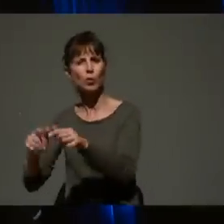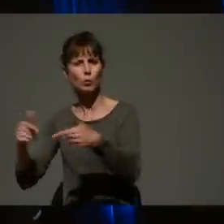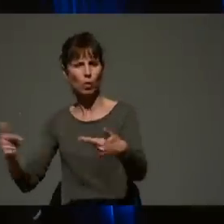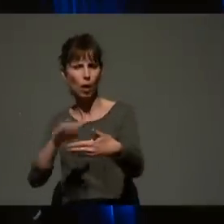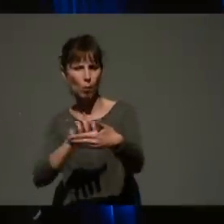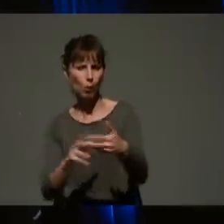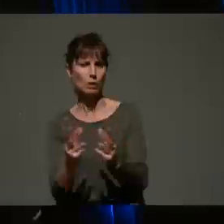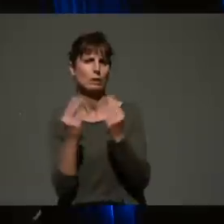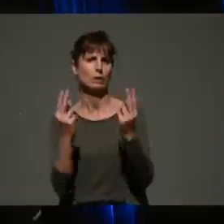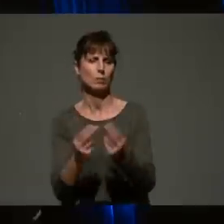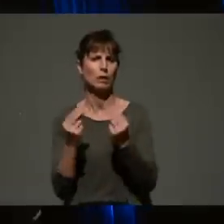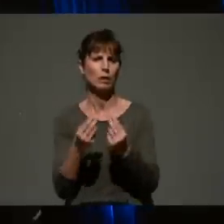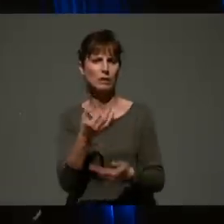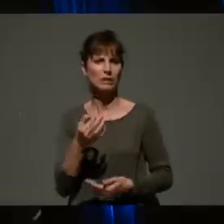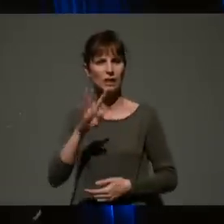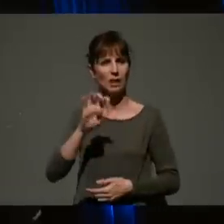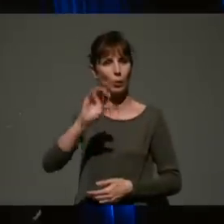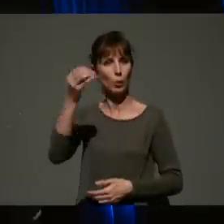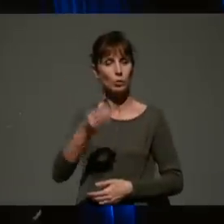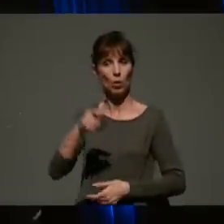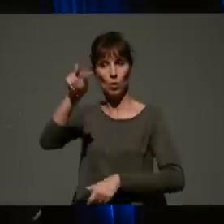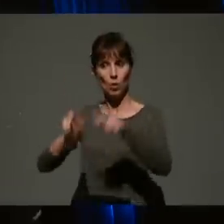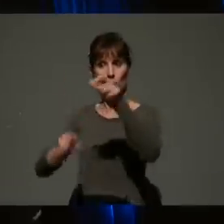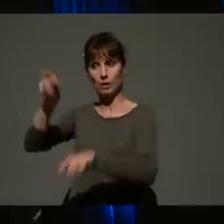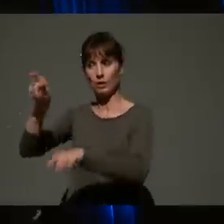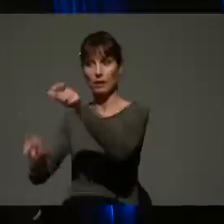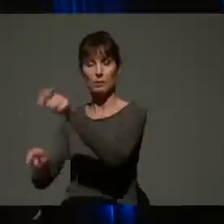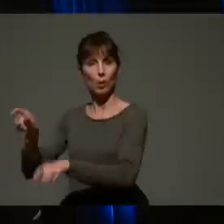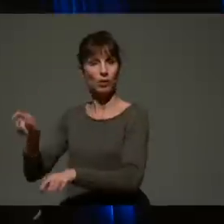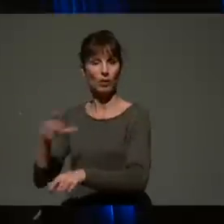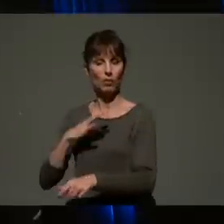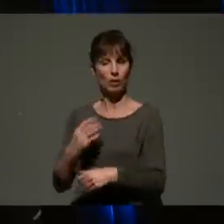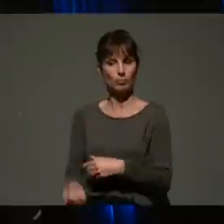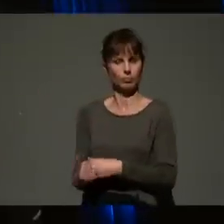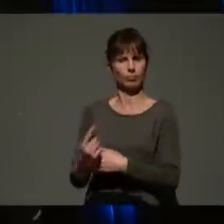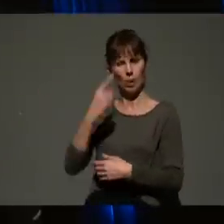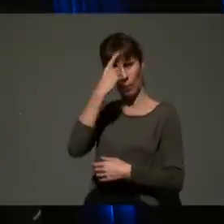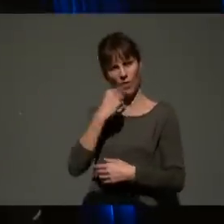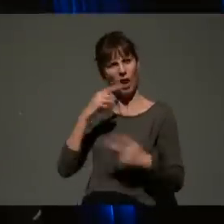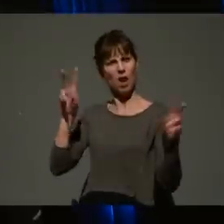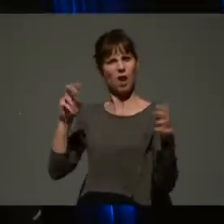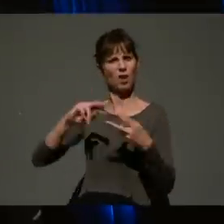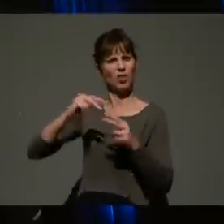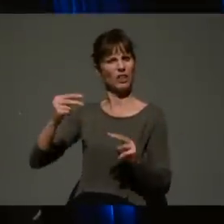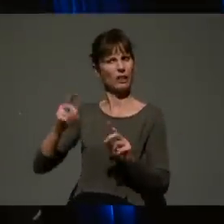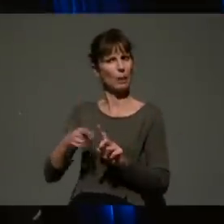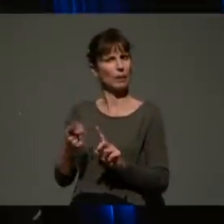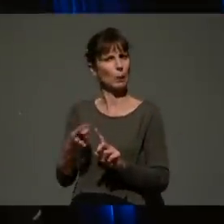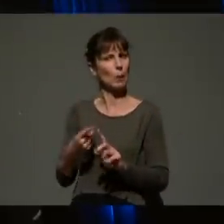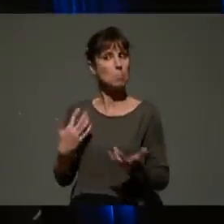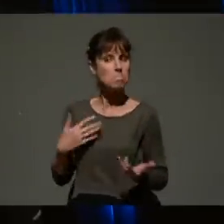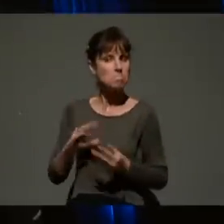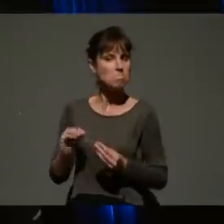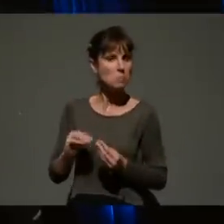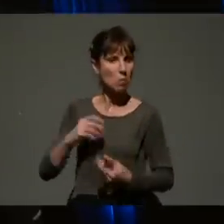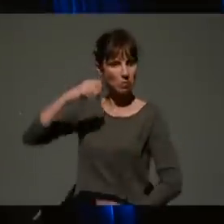fait, vous voyez, que 40% des sportifs qui présentent ce profil génétique particulier, eh bien, ils ont peut-être été dopés à